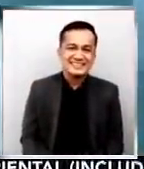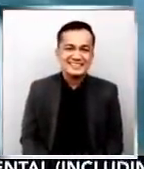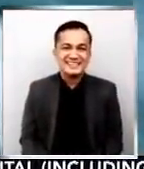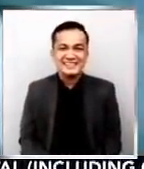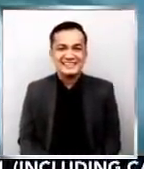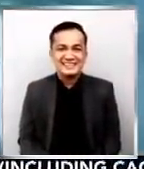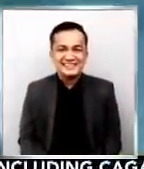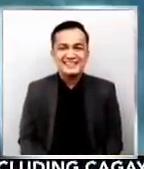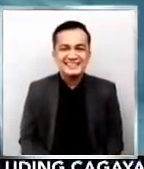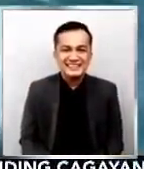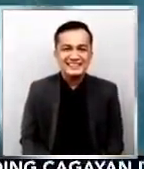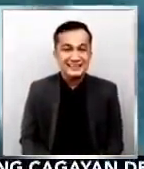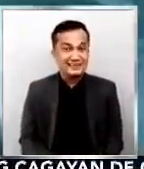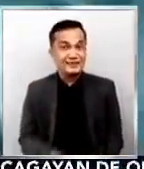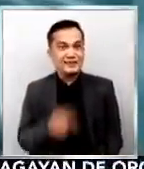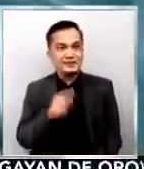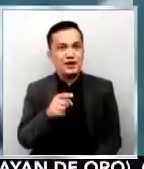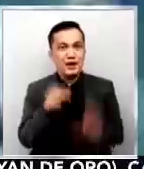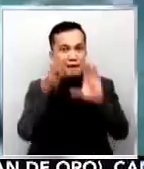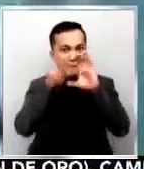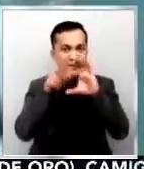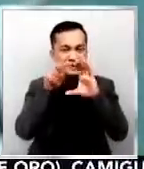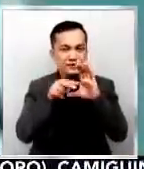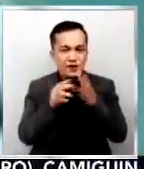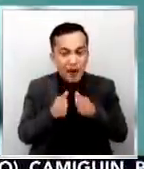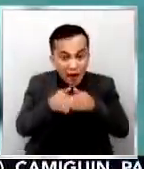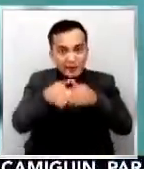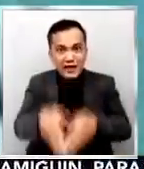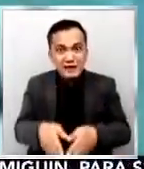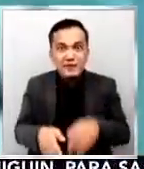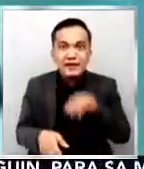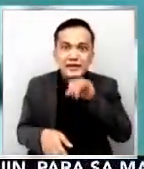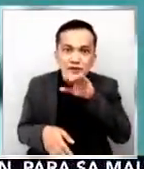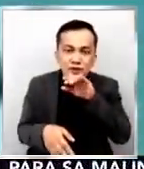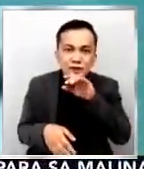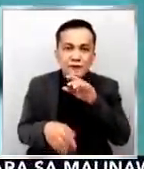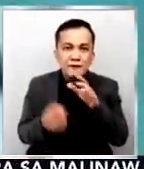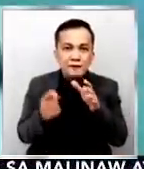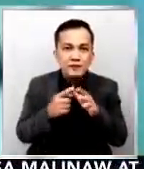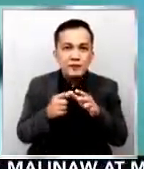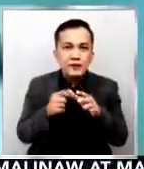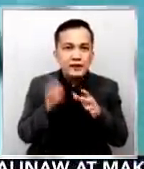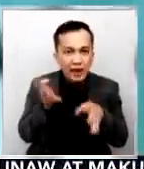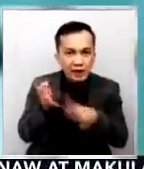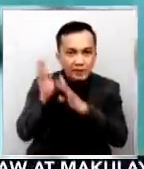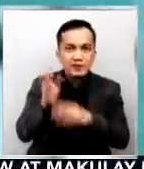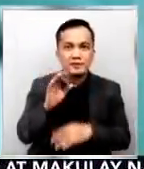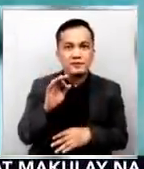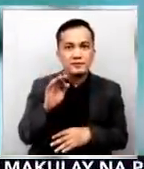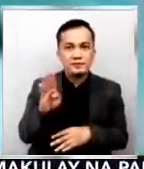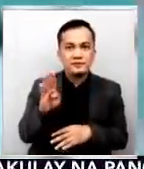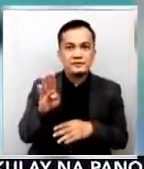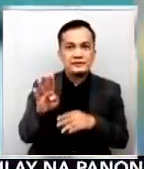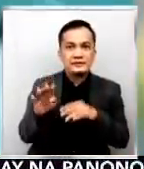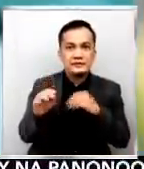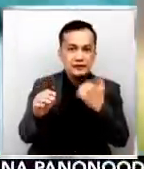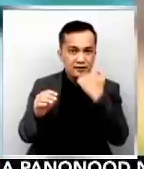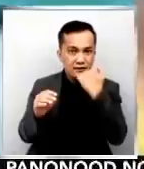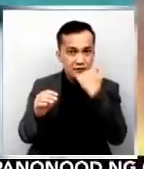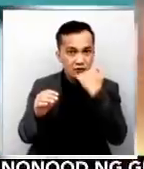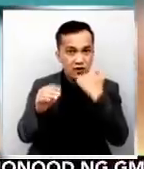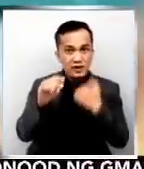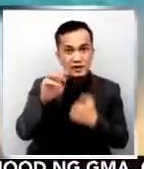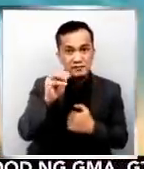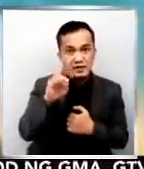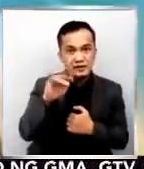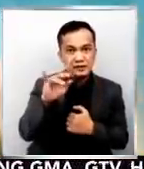Ang videong ito ni Diving Lola ay unang ini-upload sa Facebook ng kanyang apo na si Marie Chris. Mangilang beses na